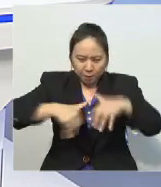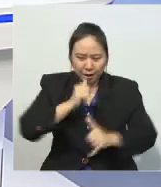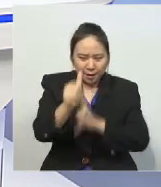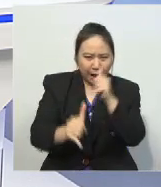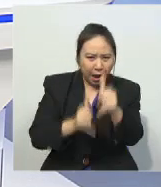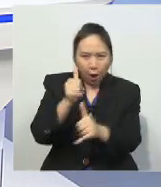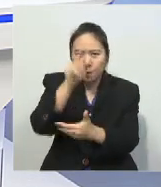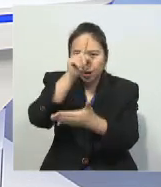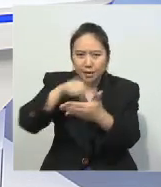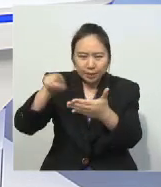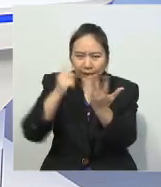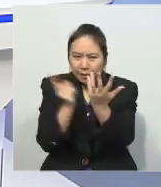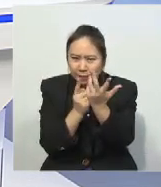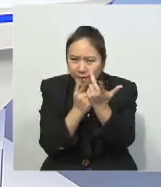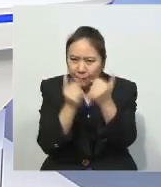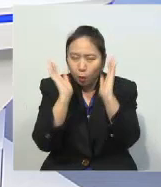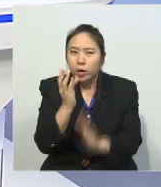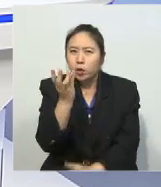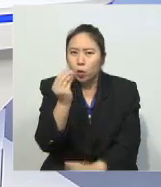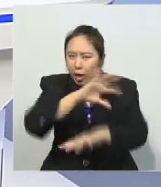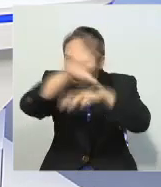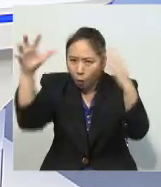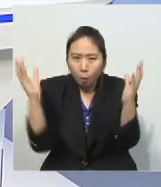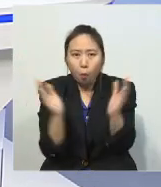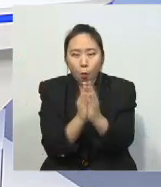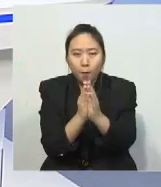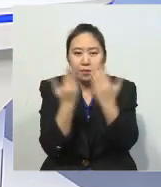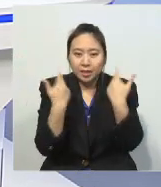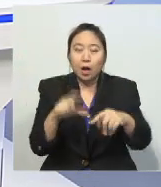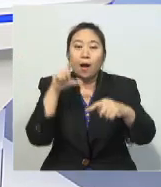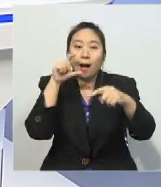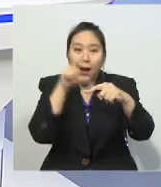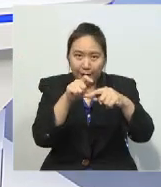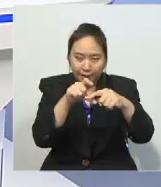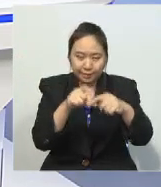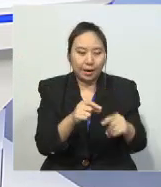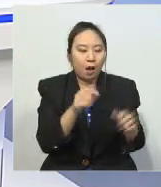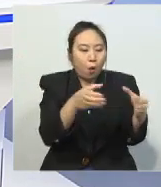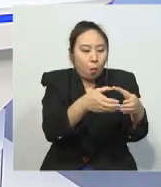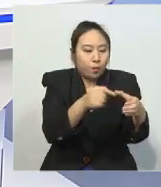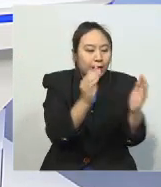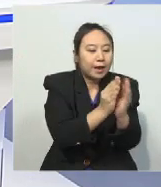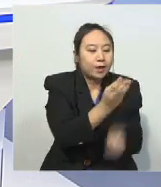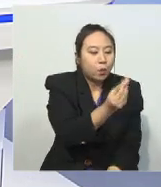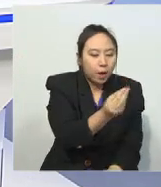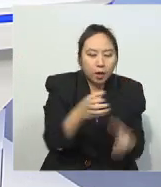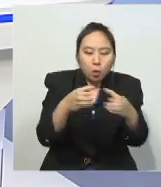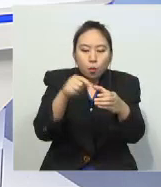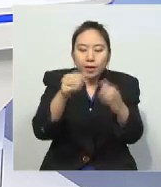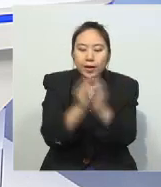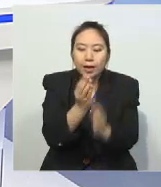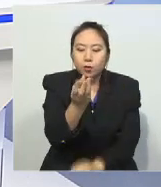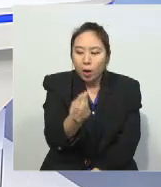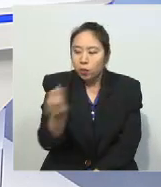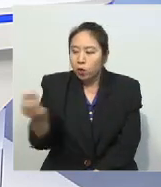ไหร่ที่มาใช้สิทธิ์นะครับก็จะเป็นยอดรวมจากนั้นก็จะมาหารว่าพรรคนั้นได้คะแนนเท่าไหร่หารกันเสร็จปุ๊บเนี่ยนะครับ